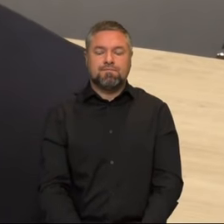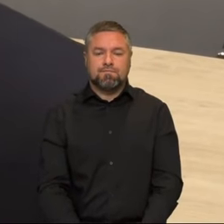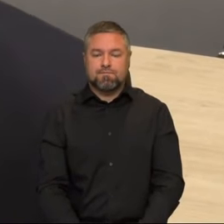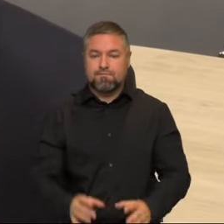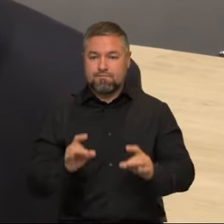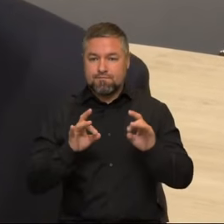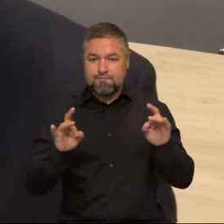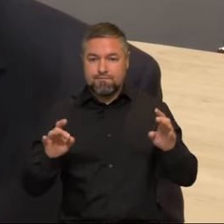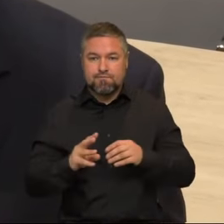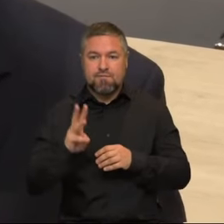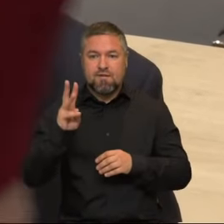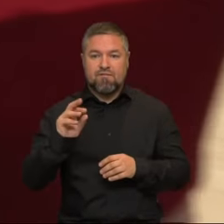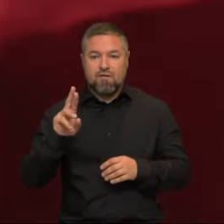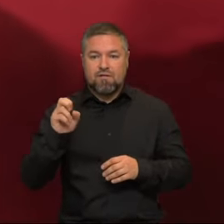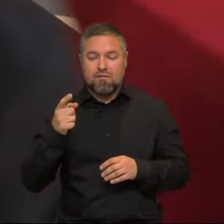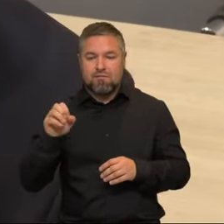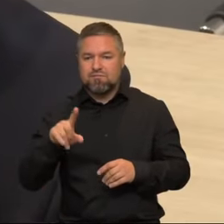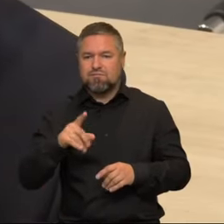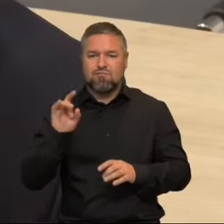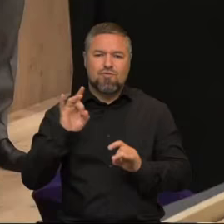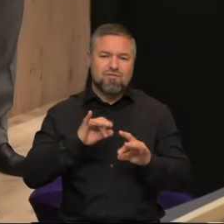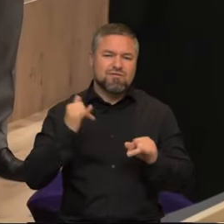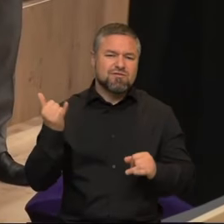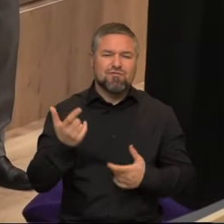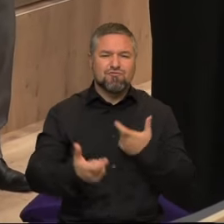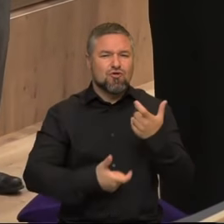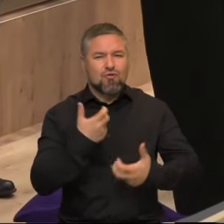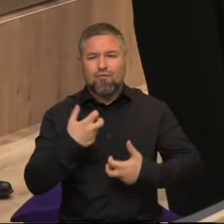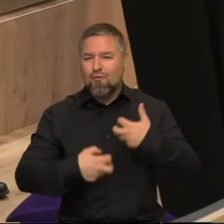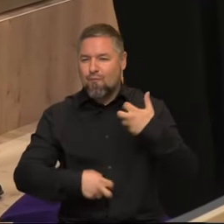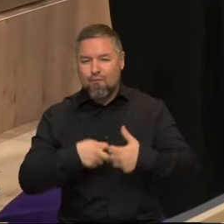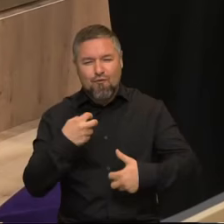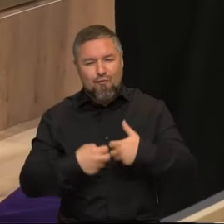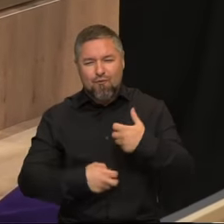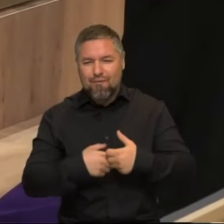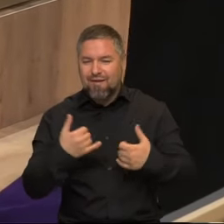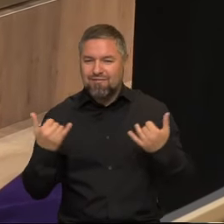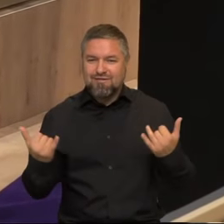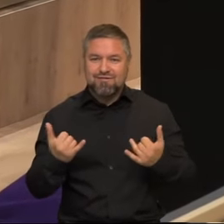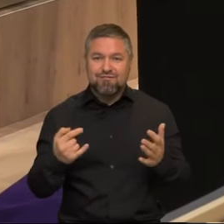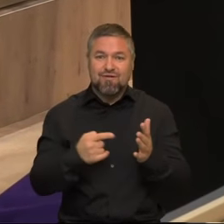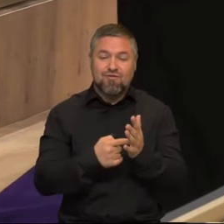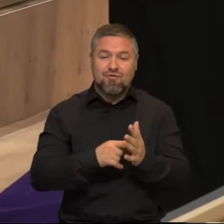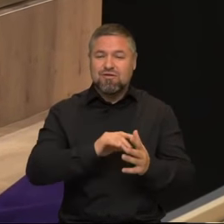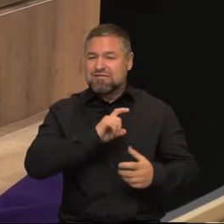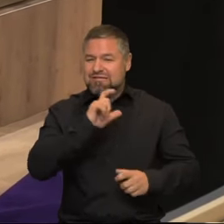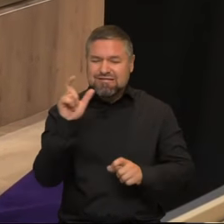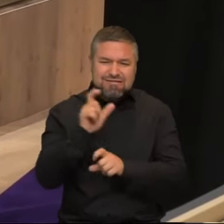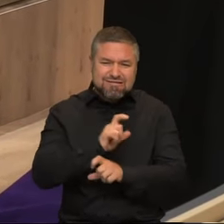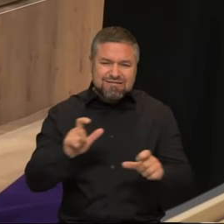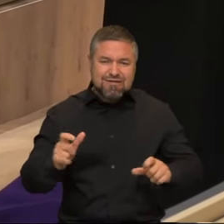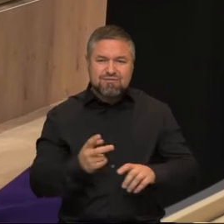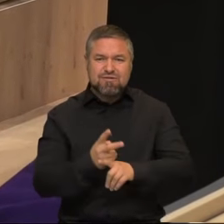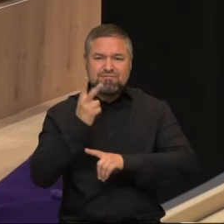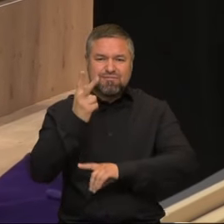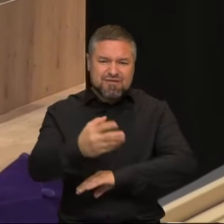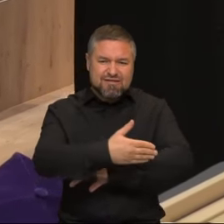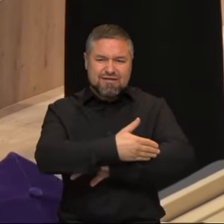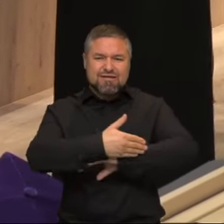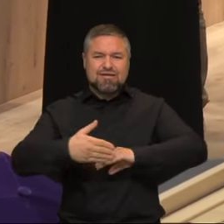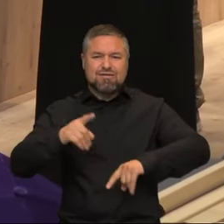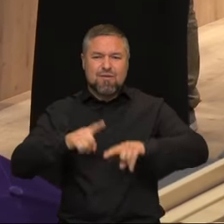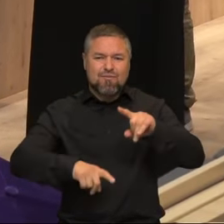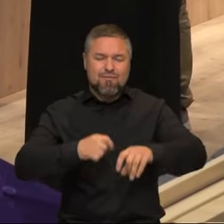Pan profesor Bogdan Wendler. Pan profesor zawsze sprawiał problemy. To taki, który wiecznie przekraczał granice